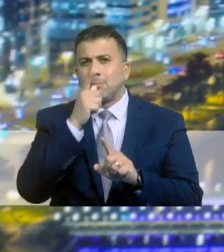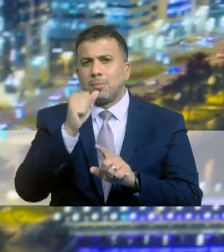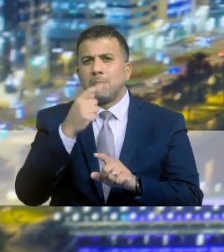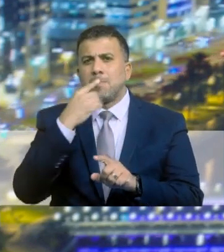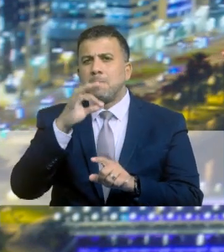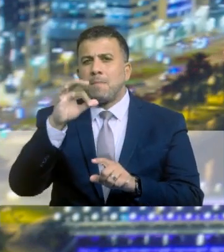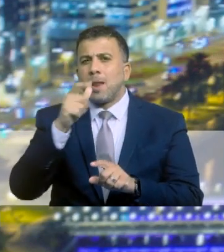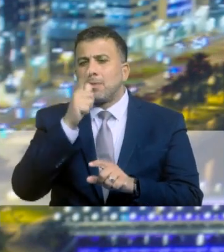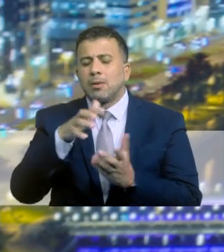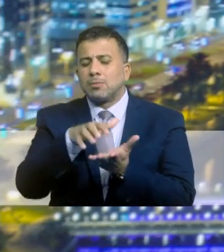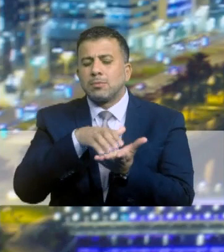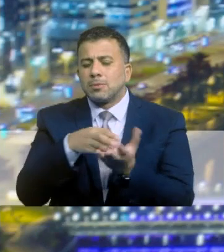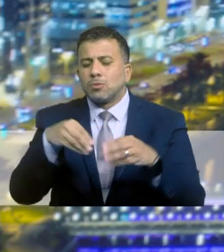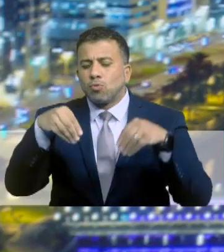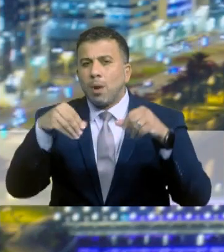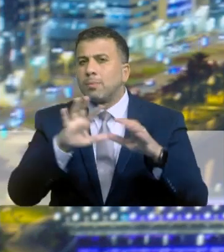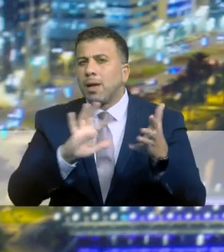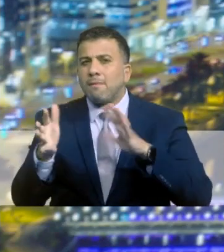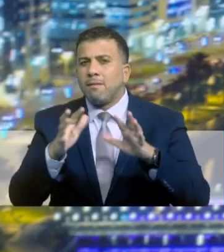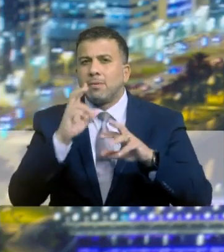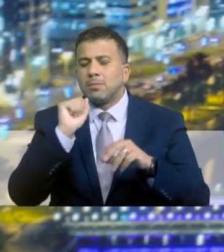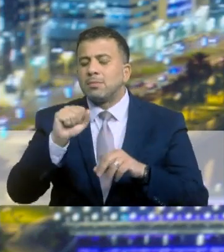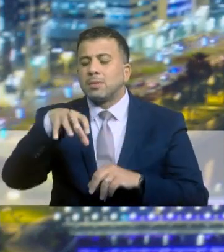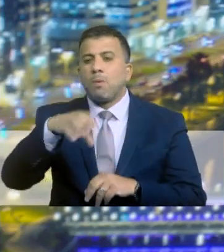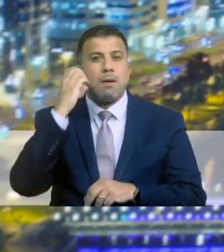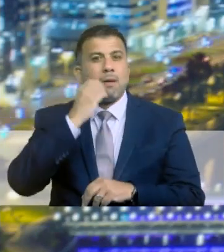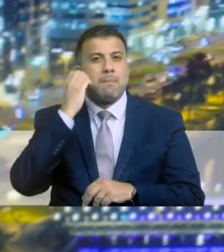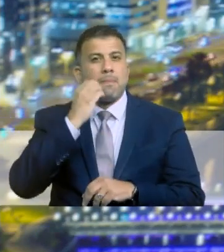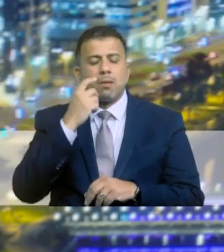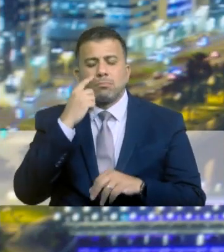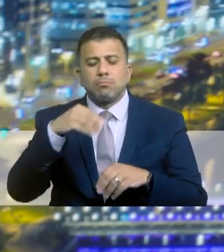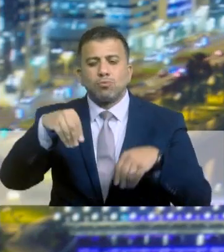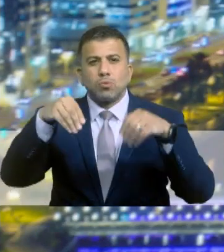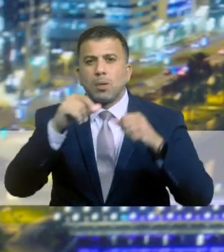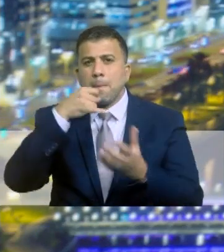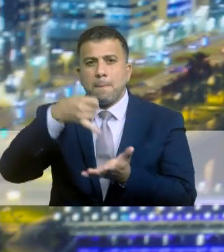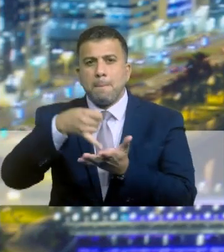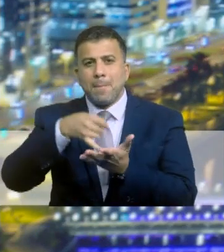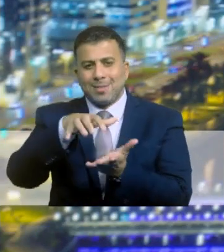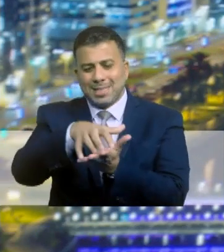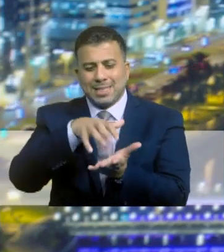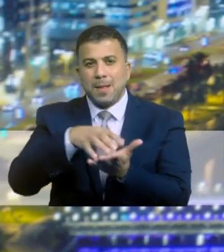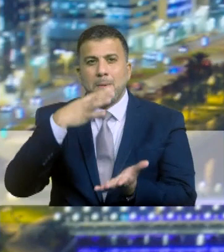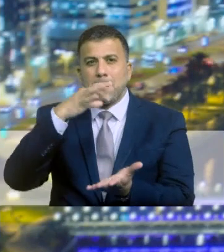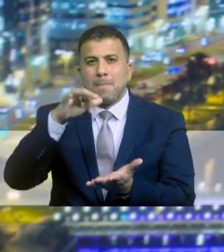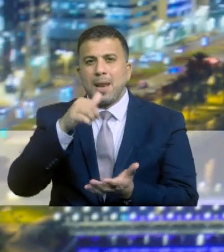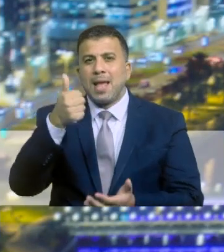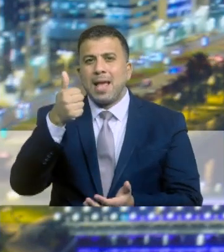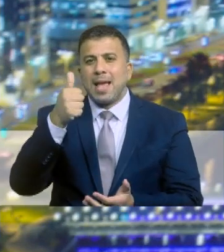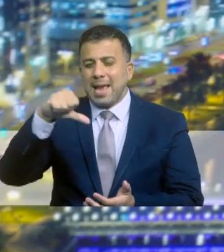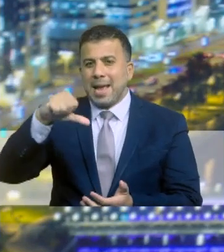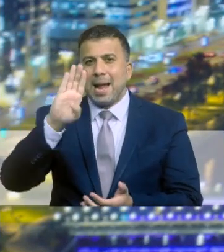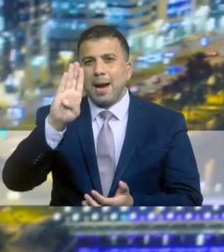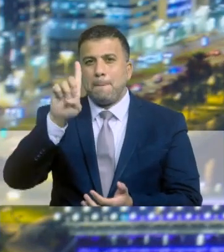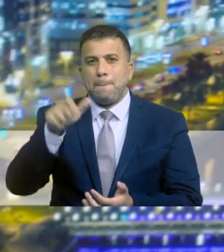لملوحه المياه والتربه والاجواء المناخيه في الدوله التي قام بها المركز الدولي للزراعه الملحيه اكبا وذلك